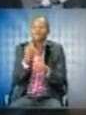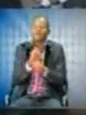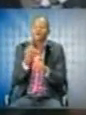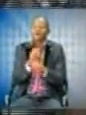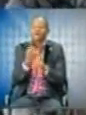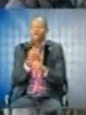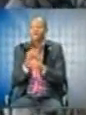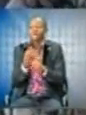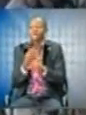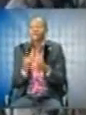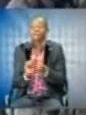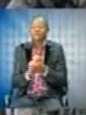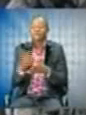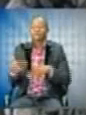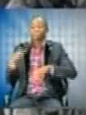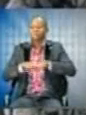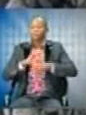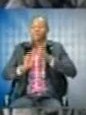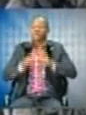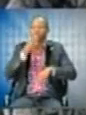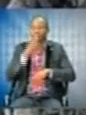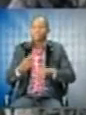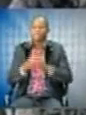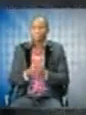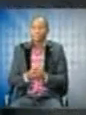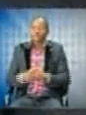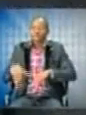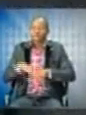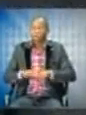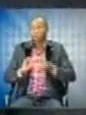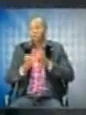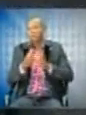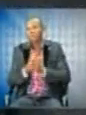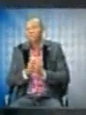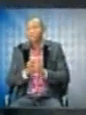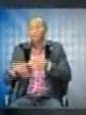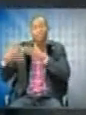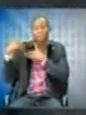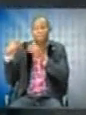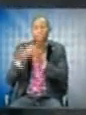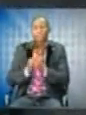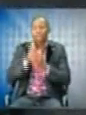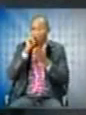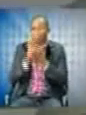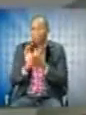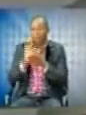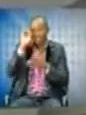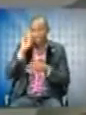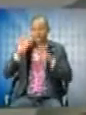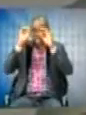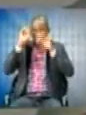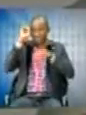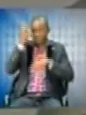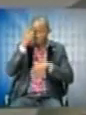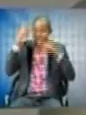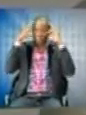RDC, où plusieurs sont concernés, l'ONG Rhodes de la présidente Karen Katumbi et Alphalit, une ONG américaine,